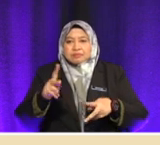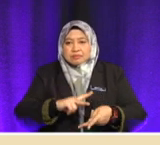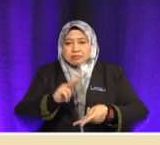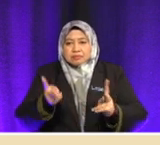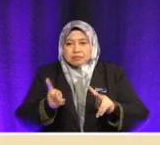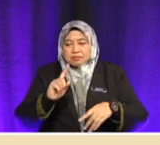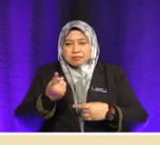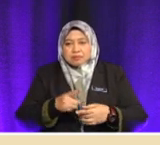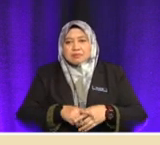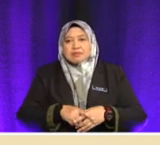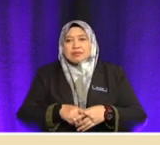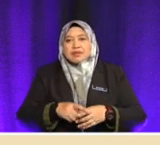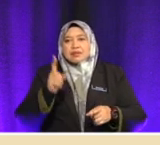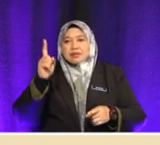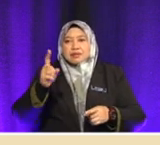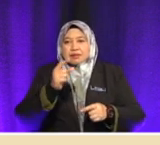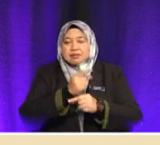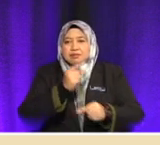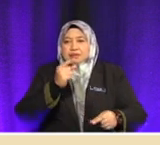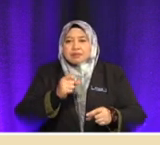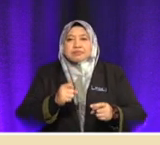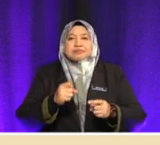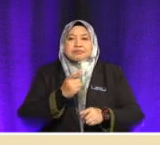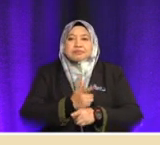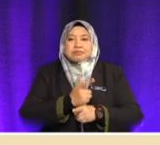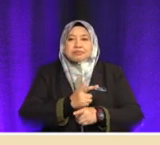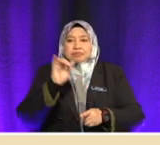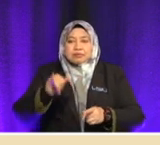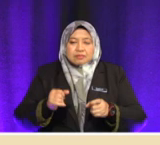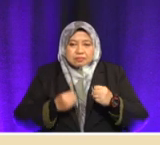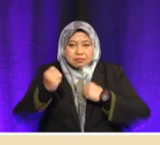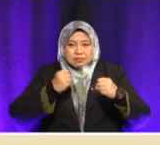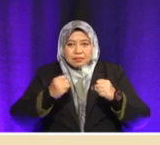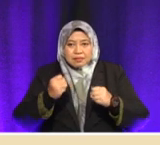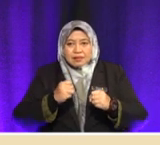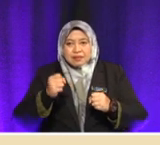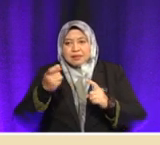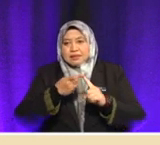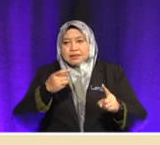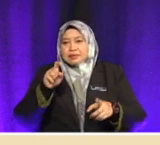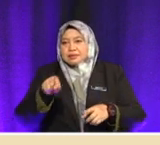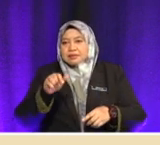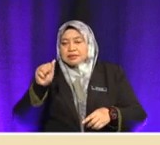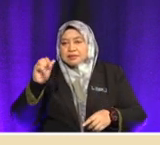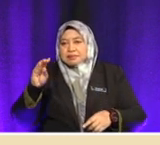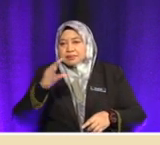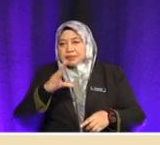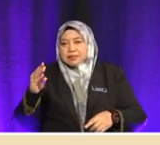yang selalu dengan Ebi dan DC dan juga melalui titik tengah